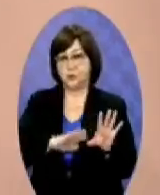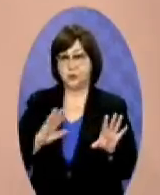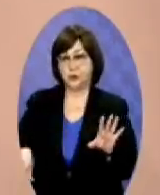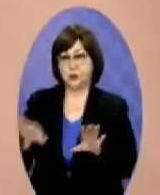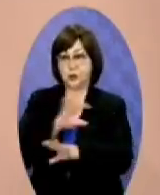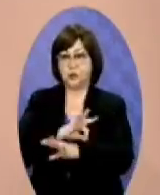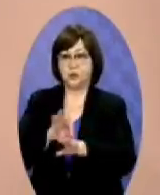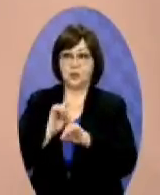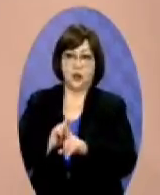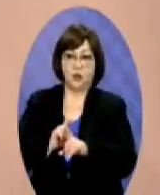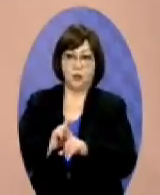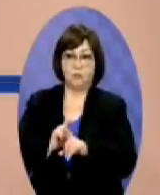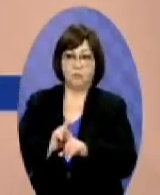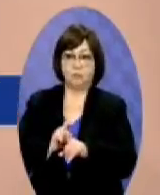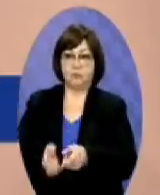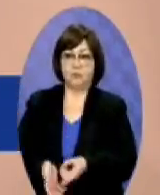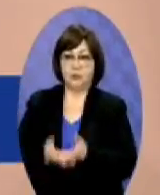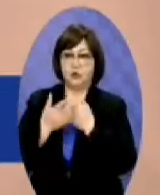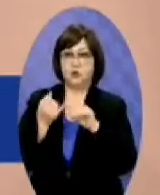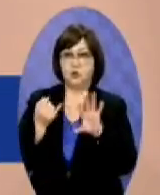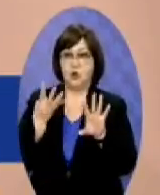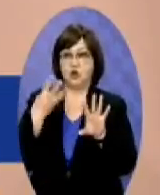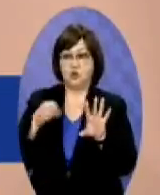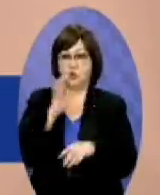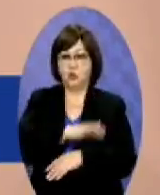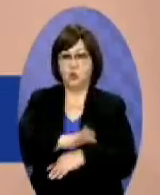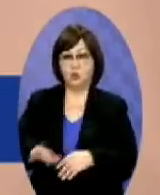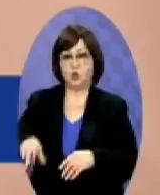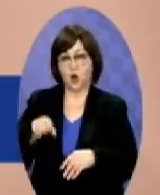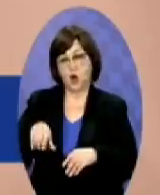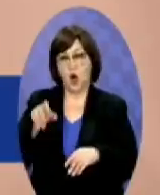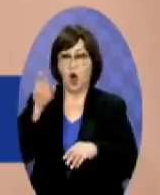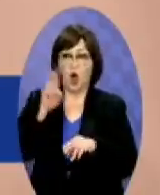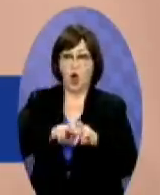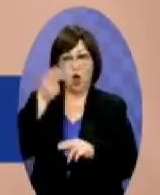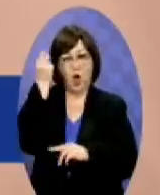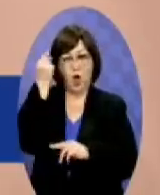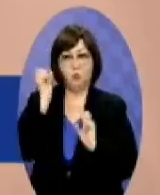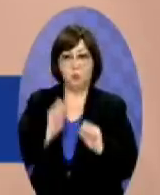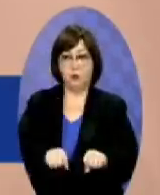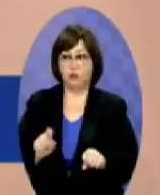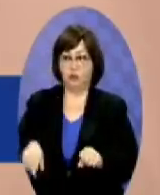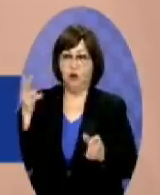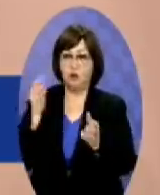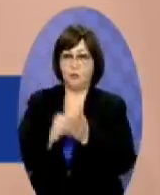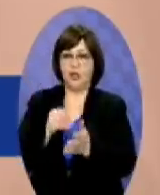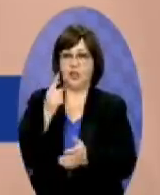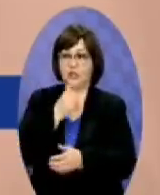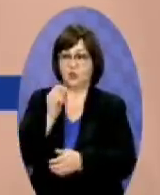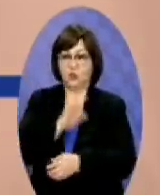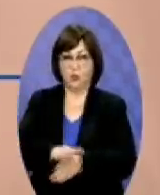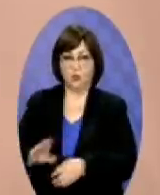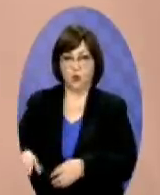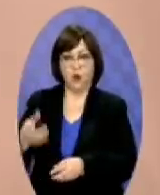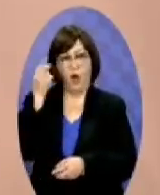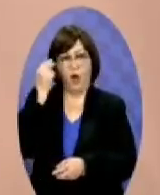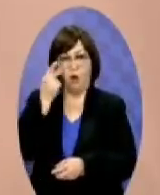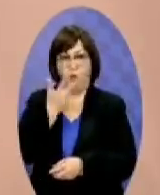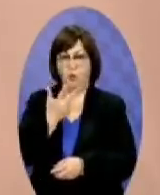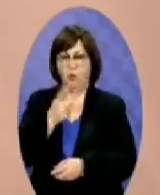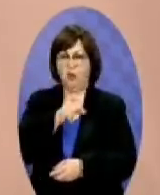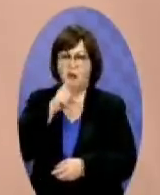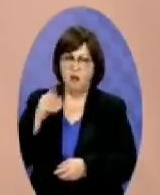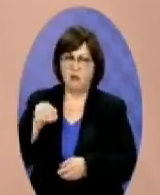байгаа. Энэ сургууль маань өөрөөр 6 одоо байгаа сургууль 640 хүүхдийн өргөтгөл чадалтай. Тухайн сургууль дээр одоо 2100 хүүхд хэжилж байна. 3 ээлж хэжилж байгаа ийм байдалтай